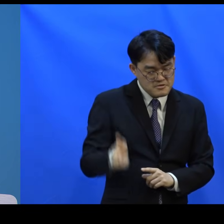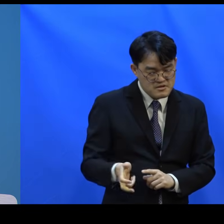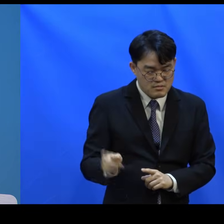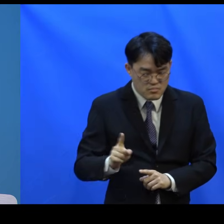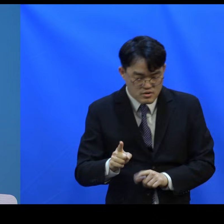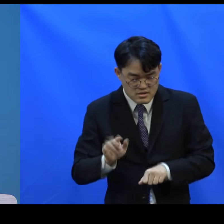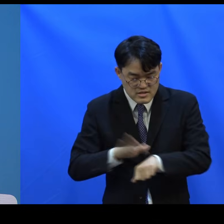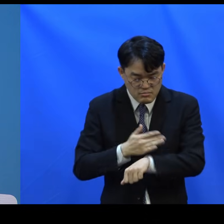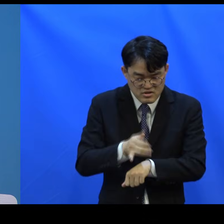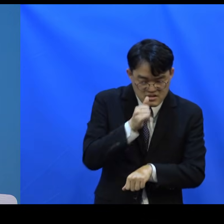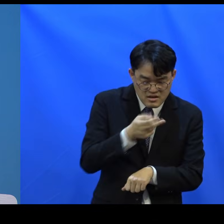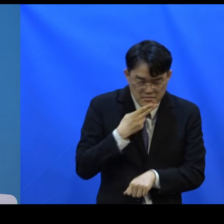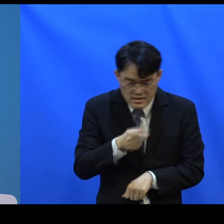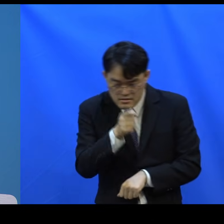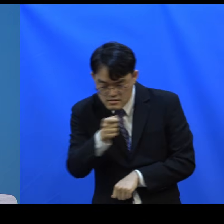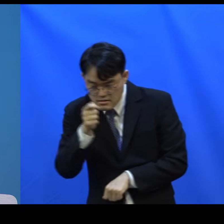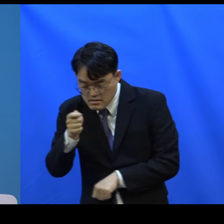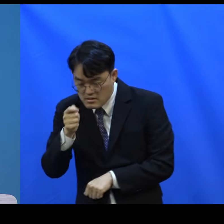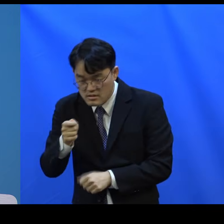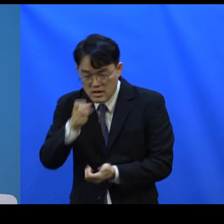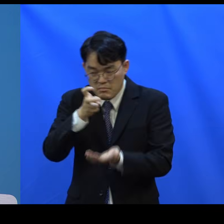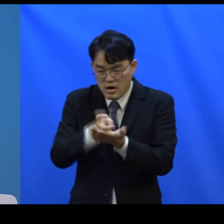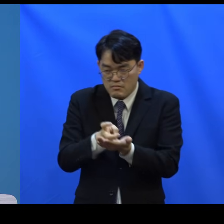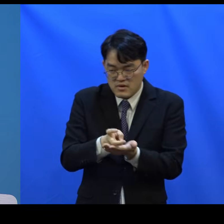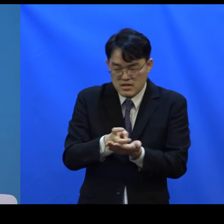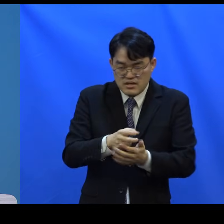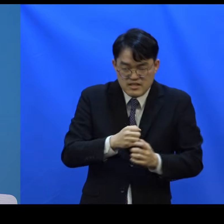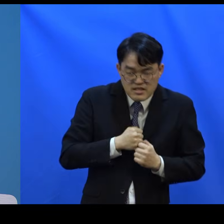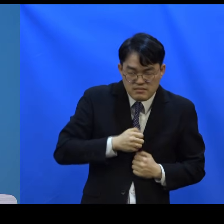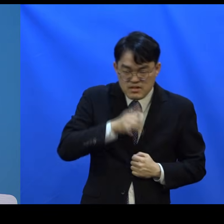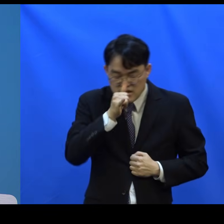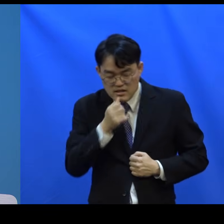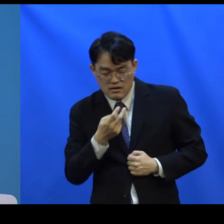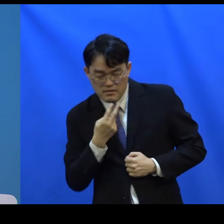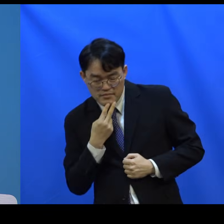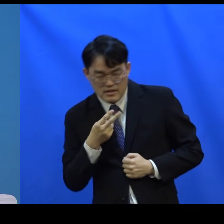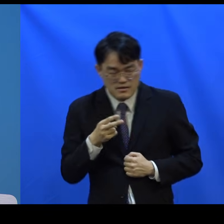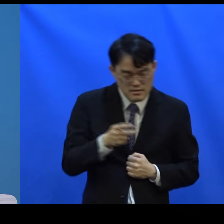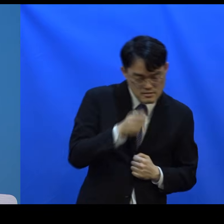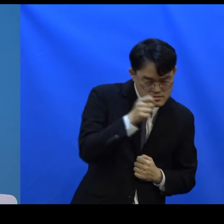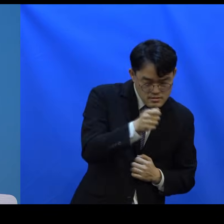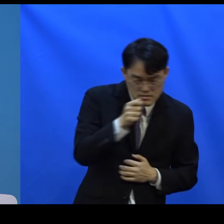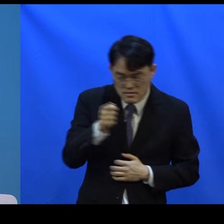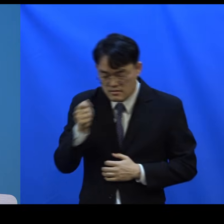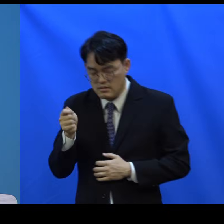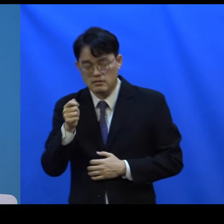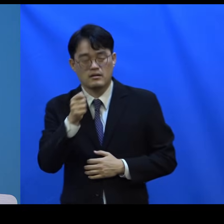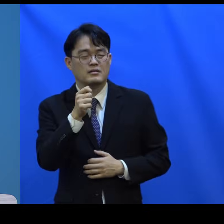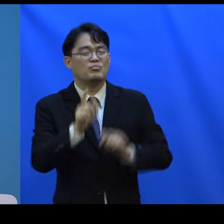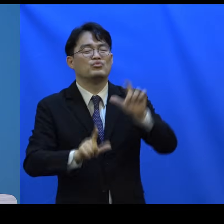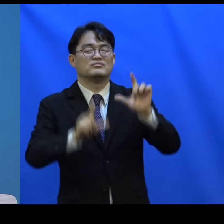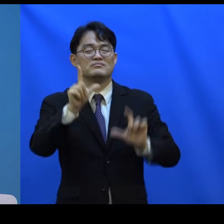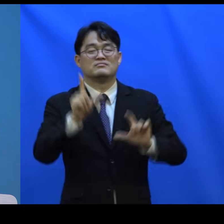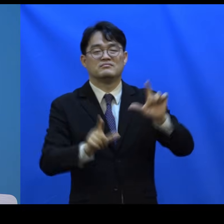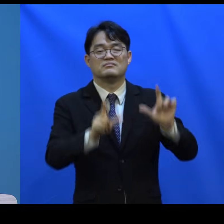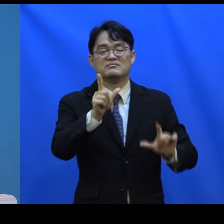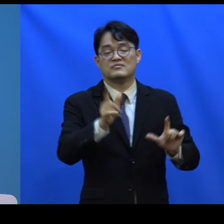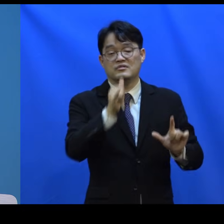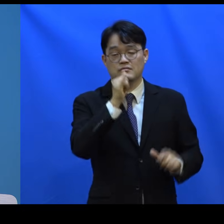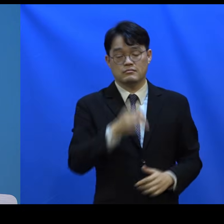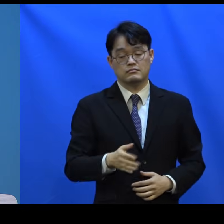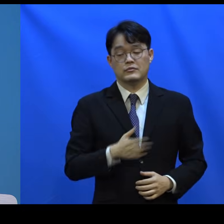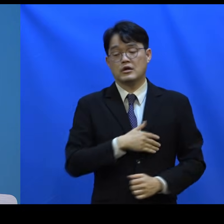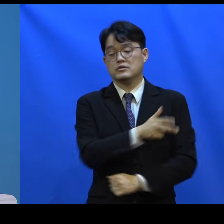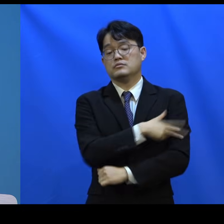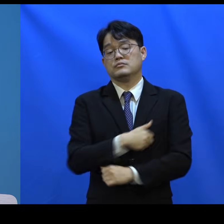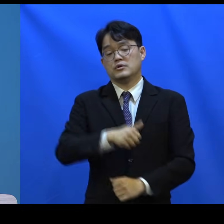오래 다닌 사람, 직분을 갖고 있는 사람들이 굉장히 뭔가 사람들에게 부담을 주는 분위기를 어둡게